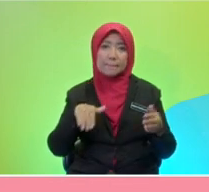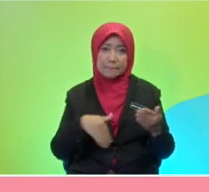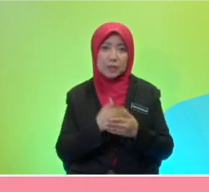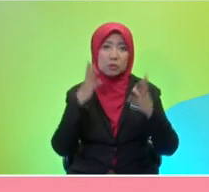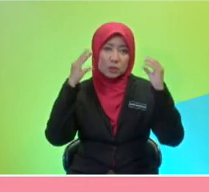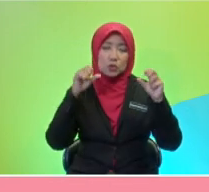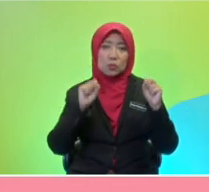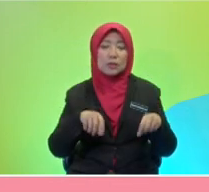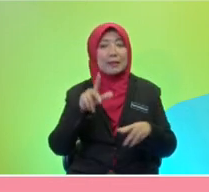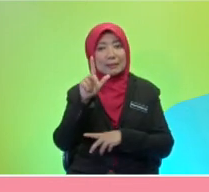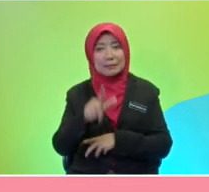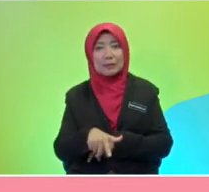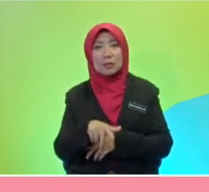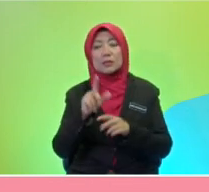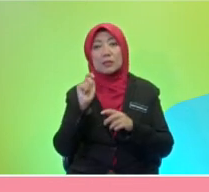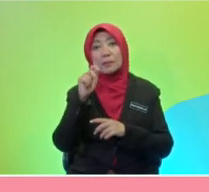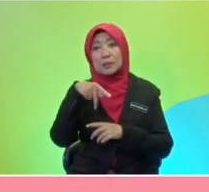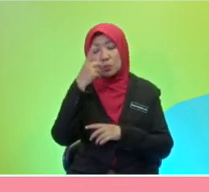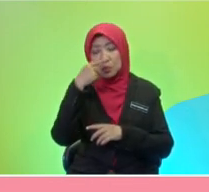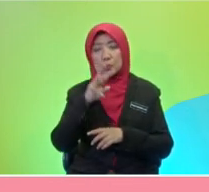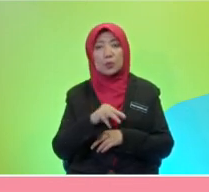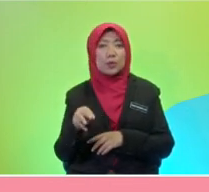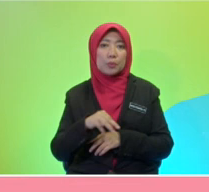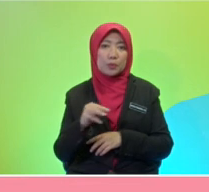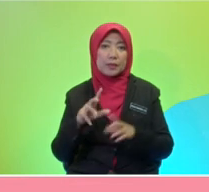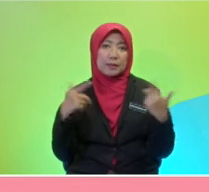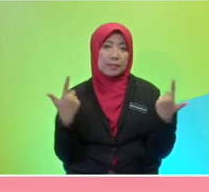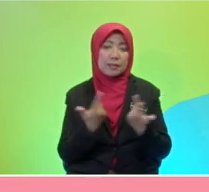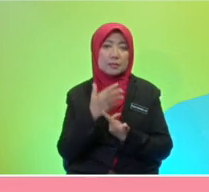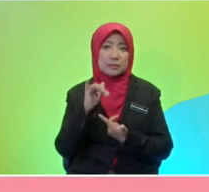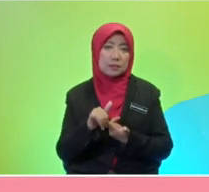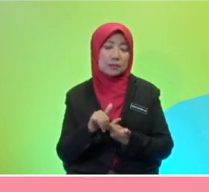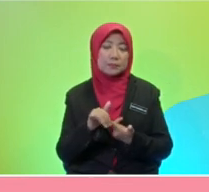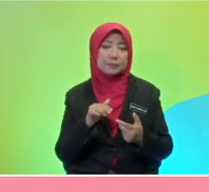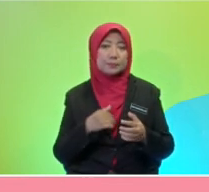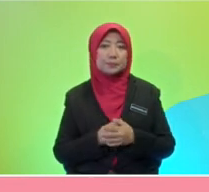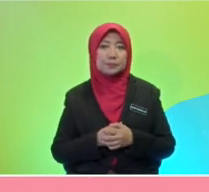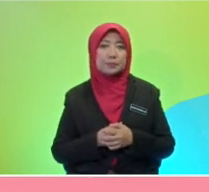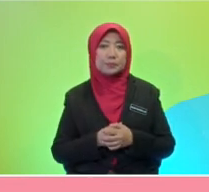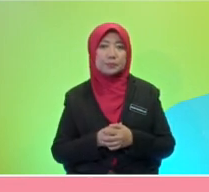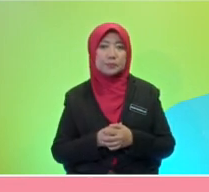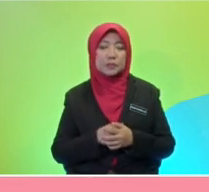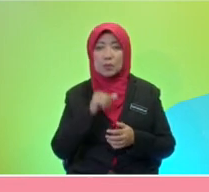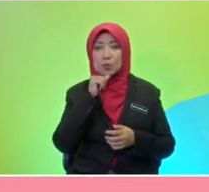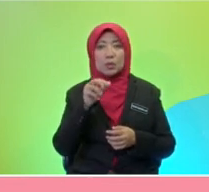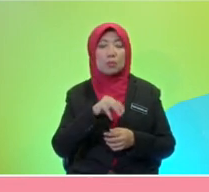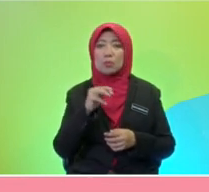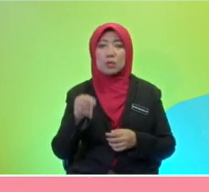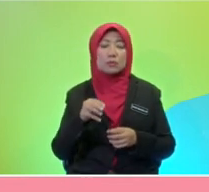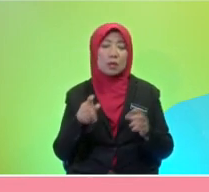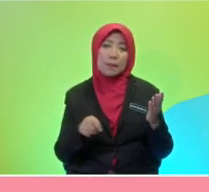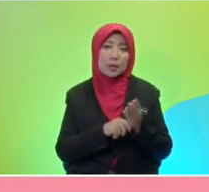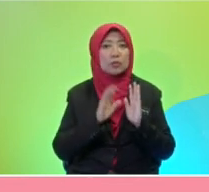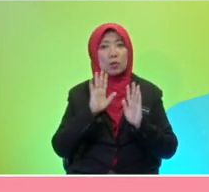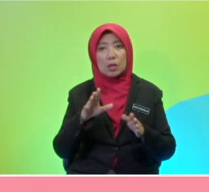meletakkan TV untuk murid-murid di kelas yang berkenaan bukan ter tambah tolak jarak